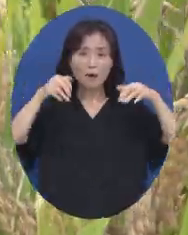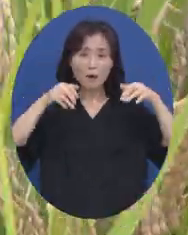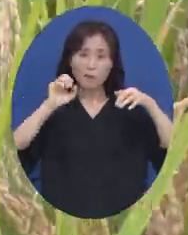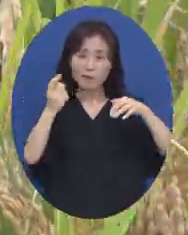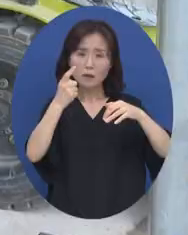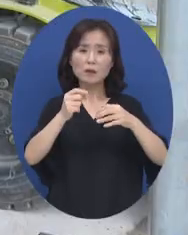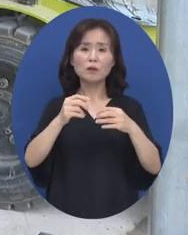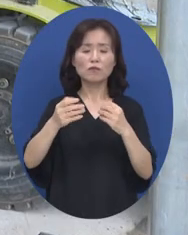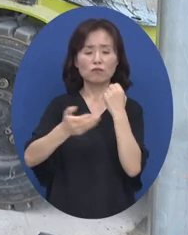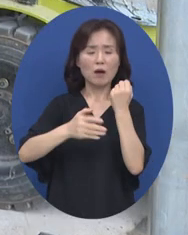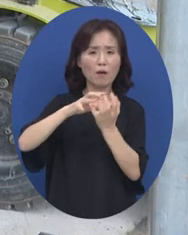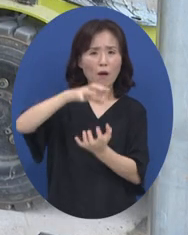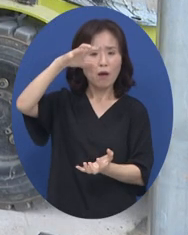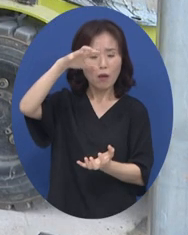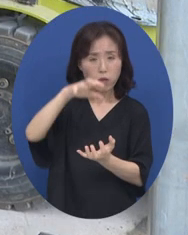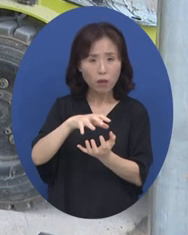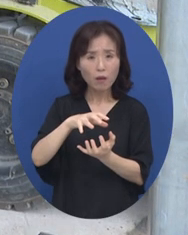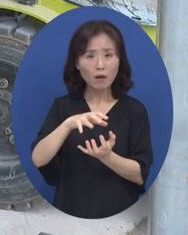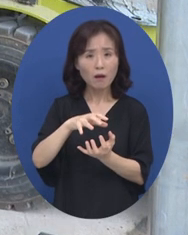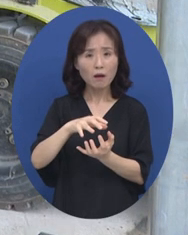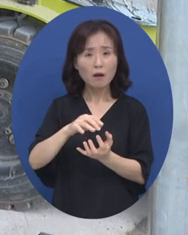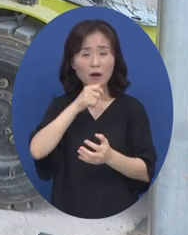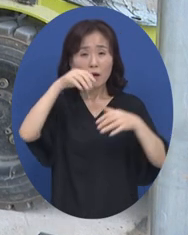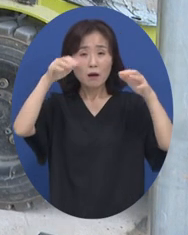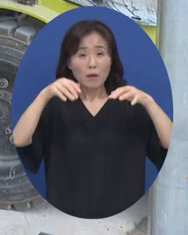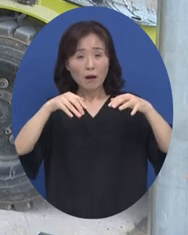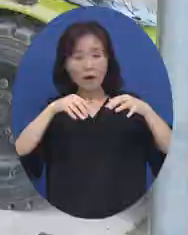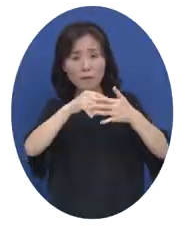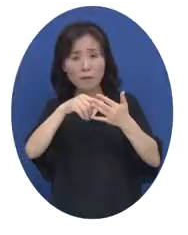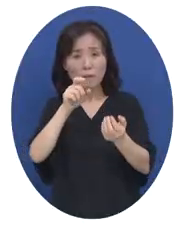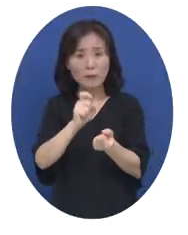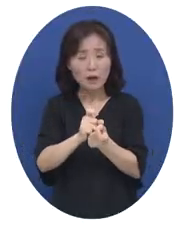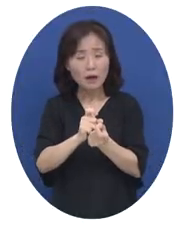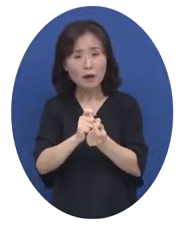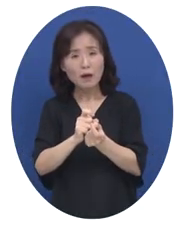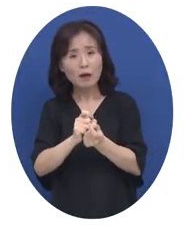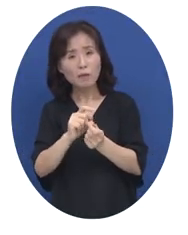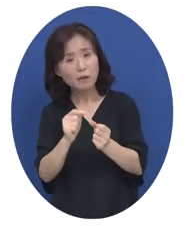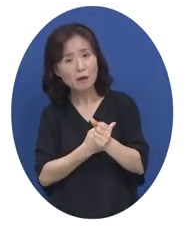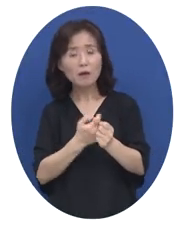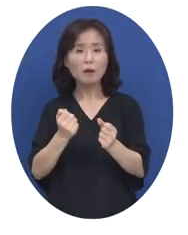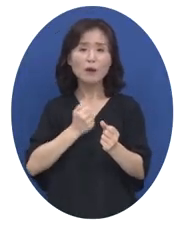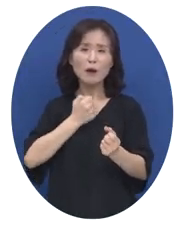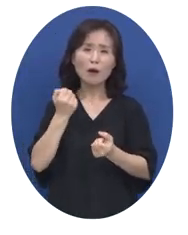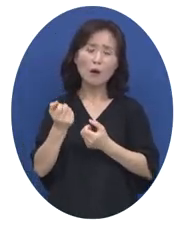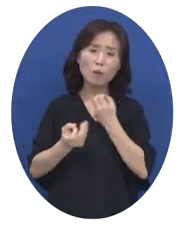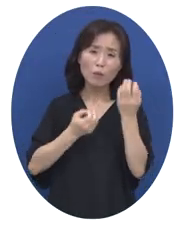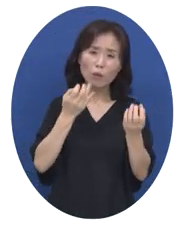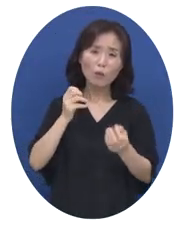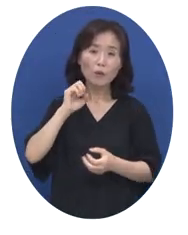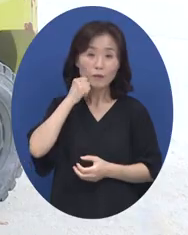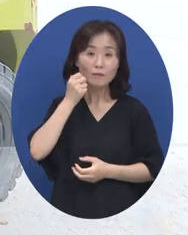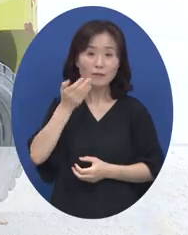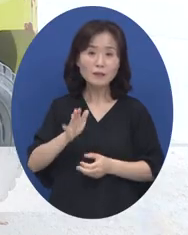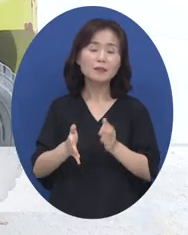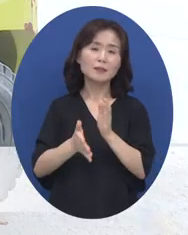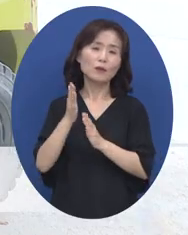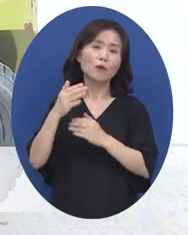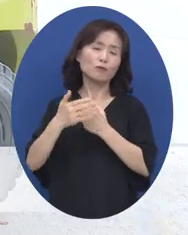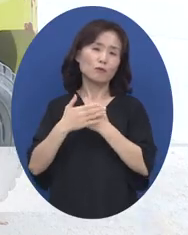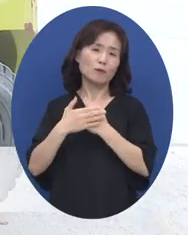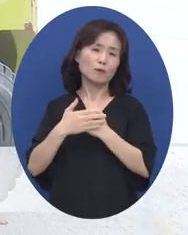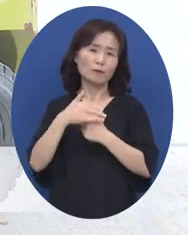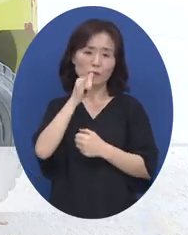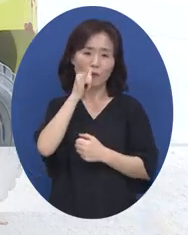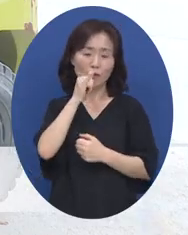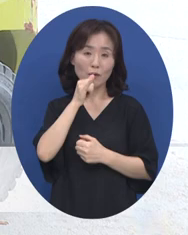줄었습니다 천재지변으로 하소연할 때 조차 없던 농부의 마음을 위로해 징거 시에서 지급한 동민 수당 입니다 여주시